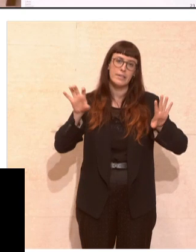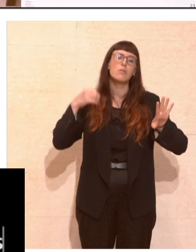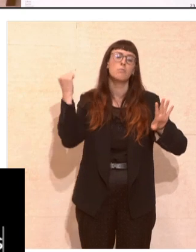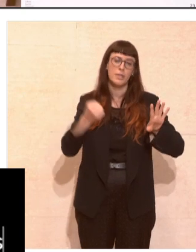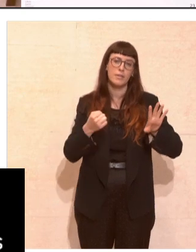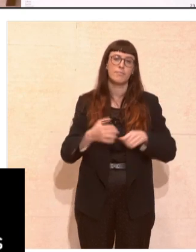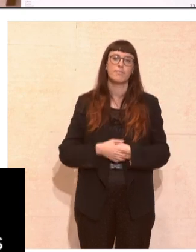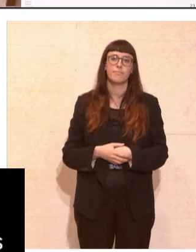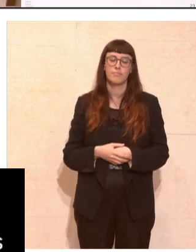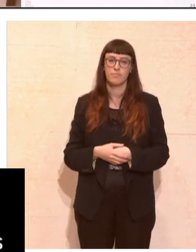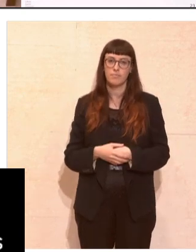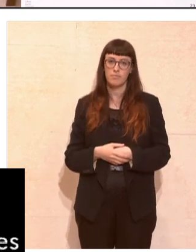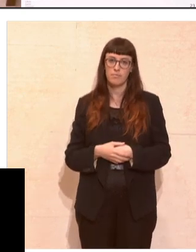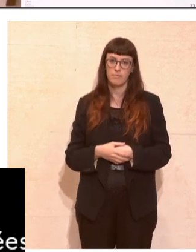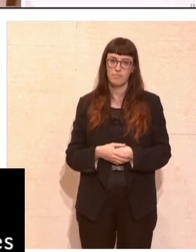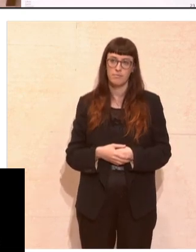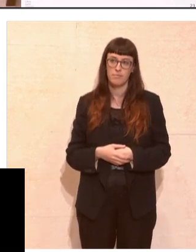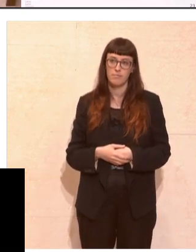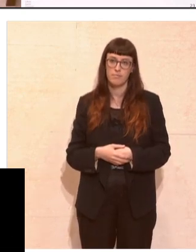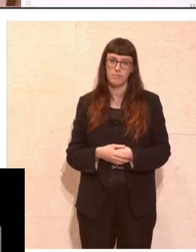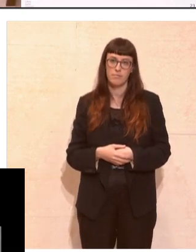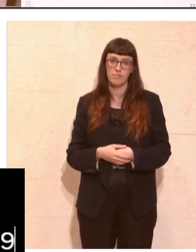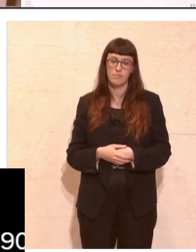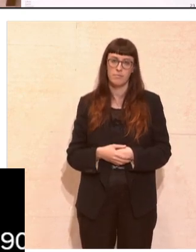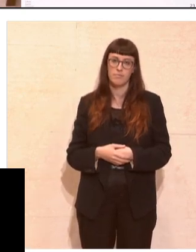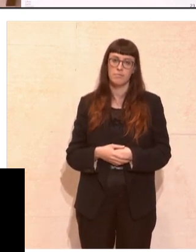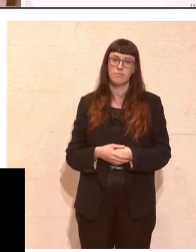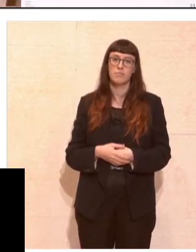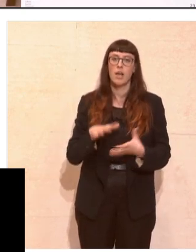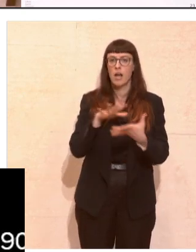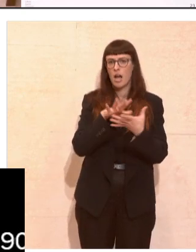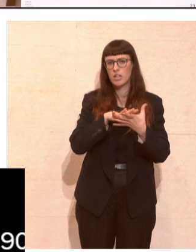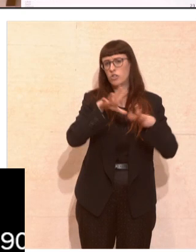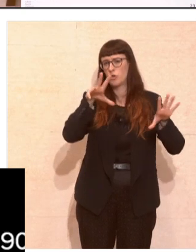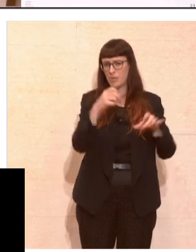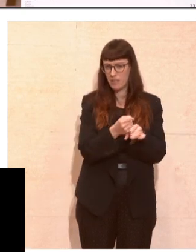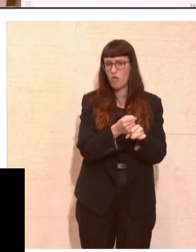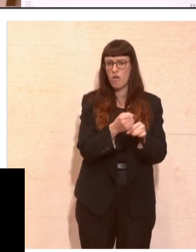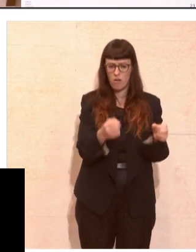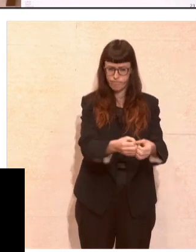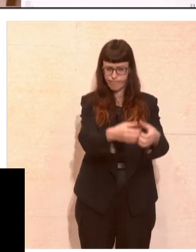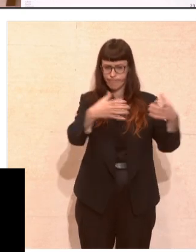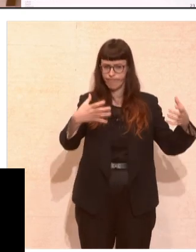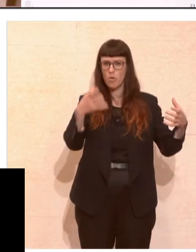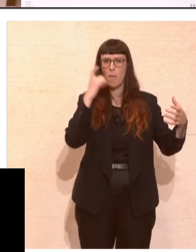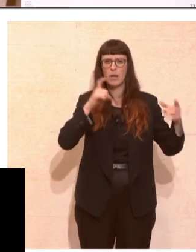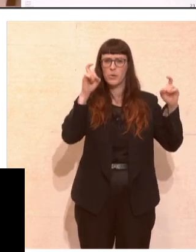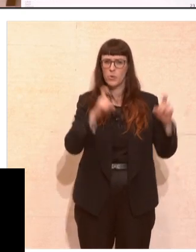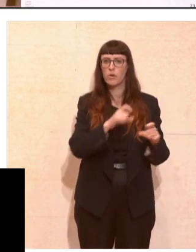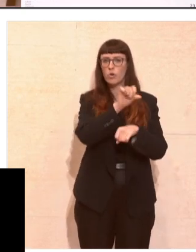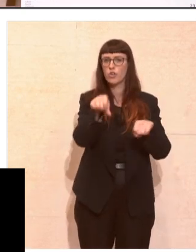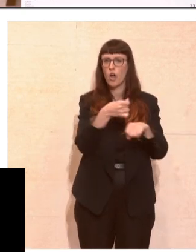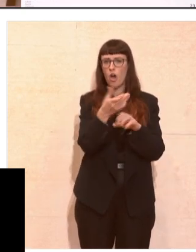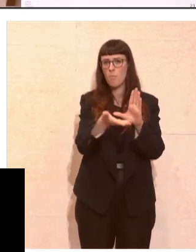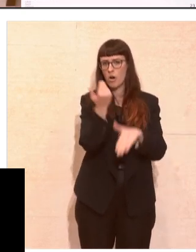plutôt de plus dans la tranche d'âge de 8 heures. Donc, on voit une espèce de diminution d'1 heure et